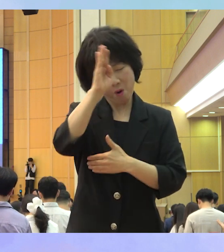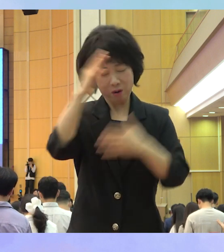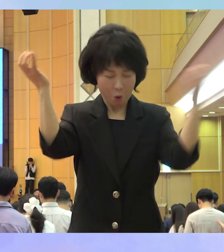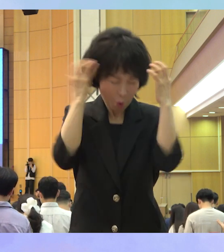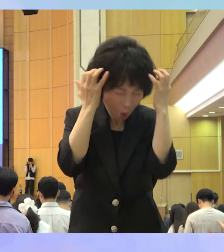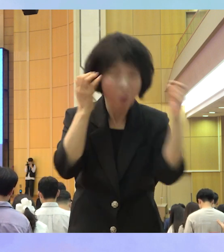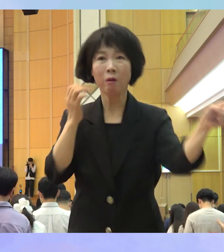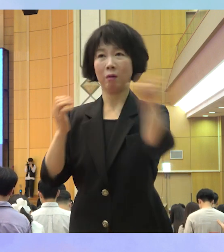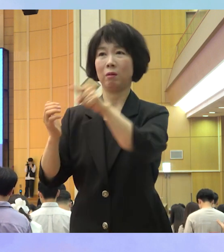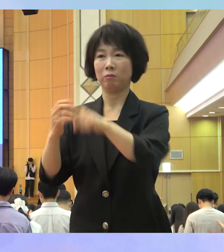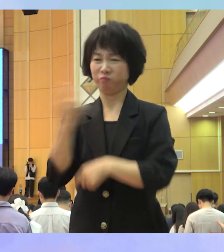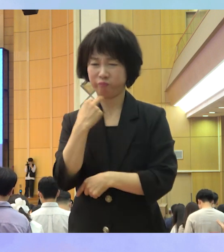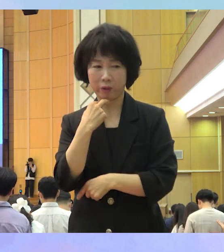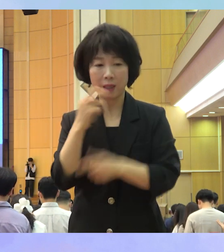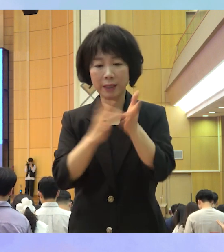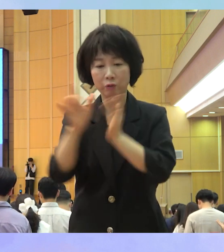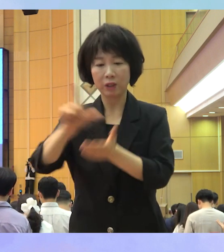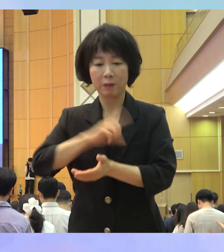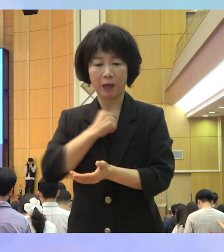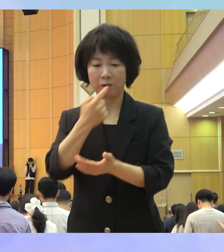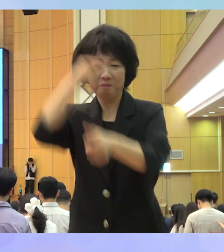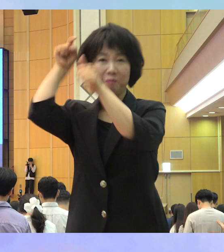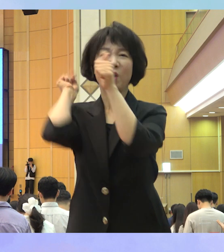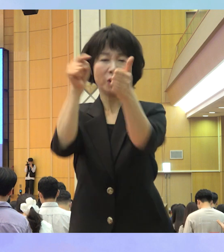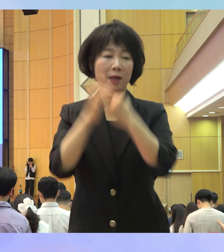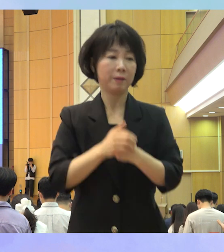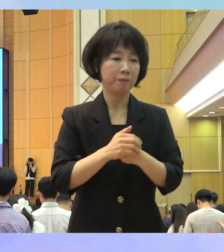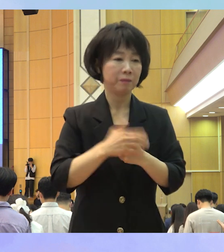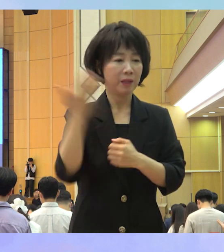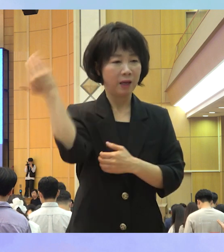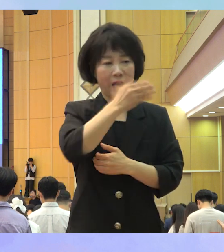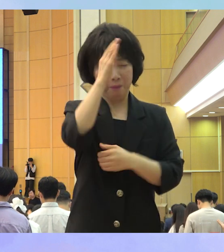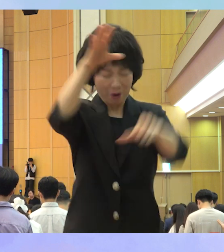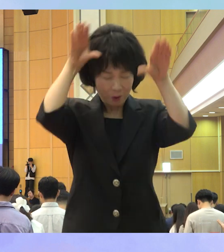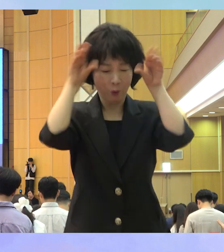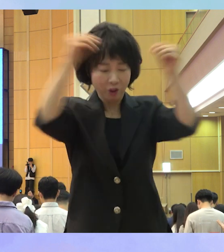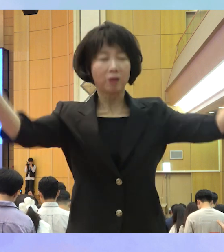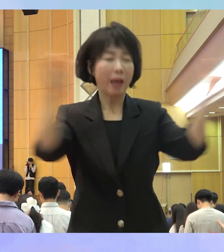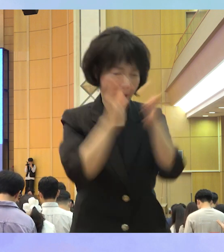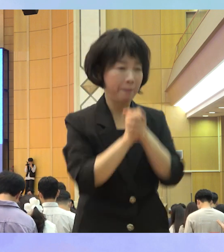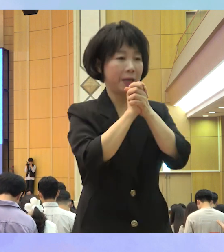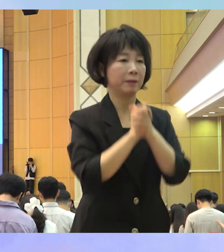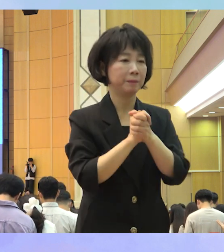고통 예수 이름으로 명하노니 깨끗함을 받을지어다.